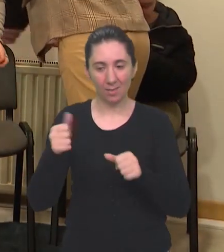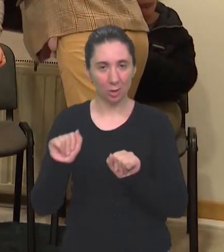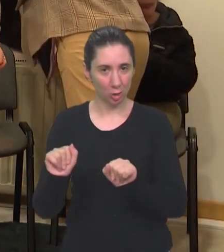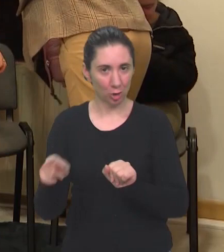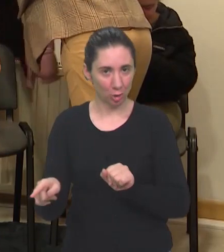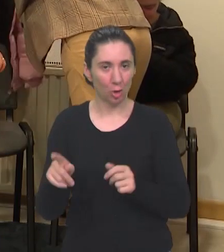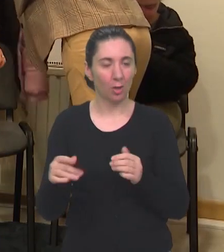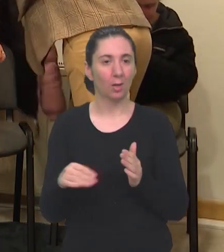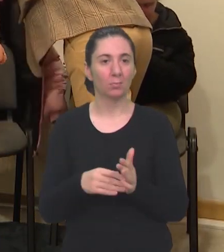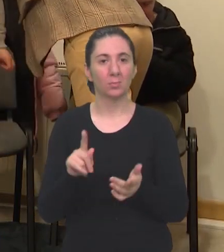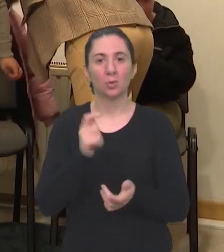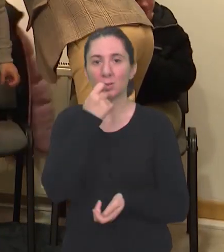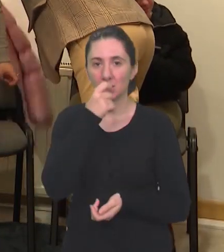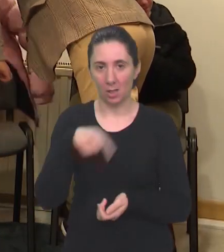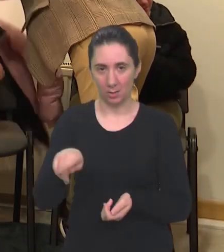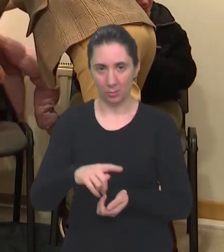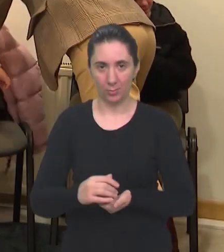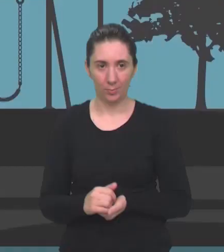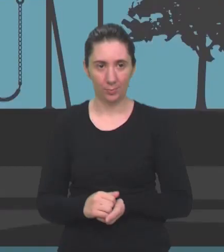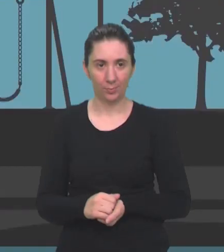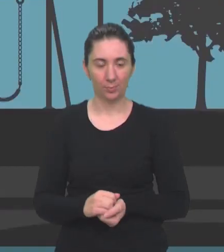i pripremljenom zakuskom za okrepu.